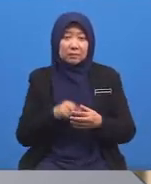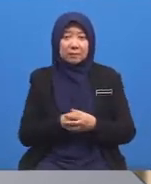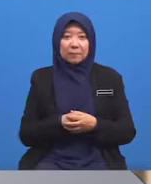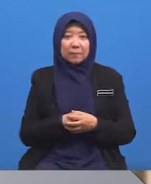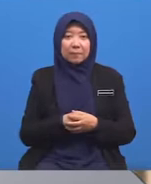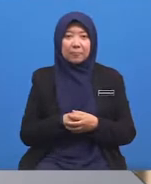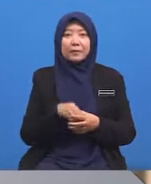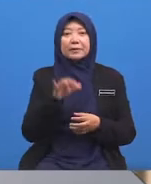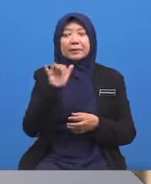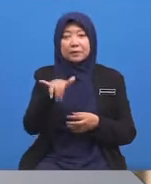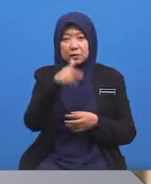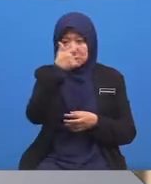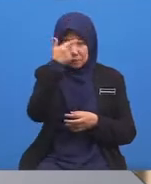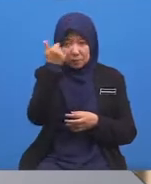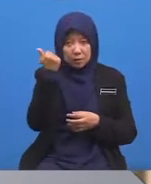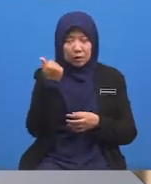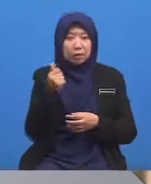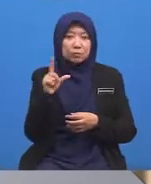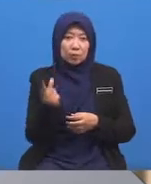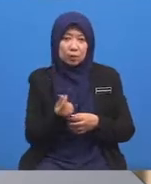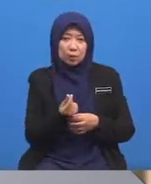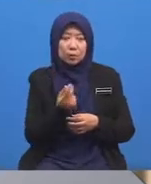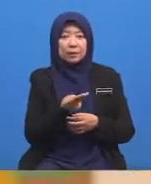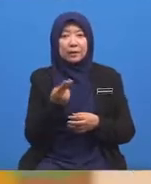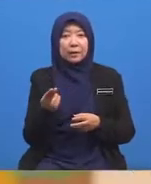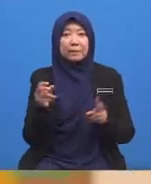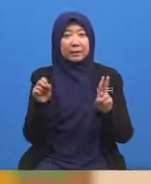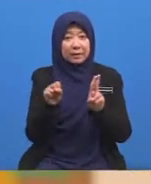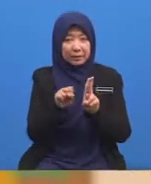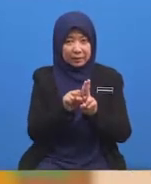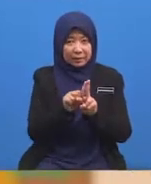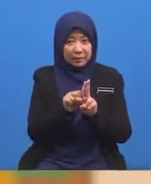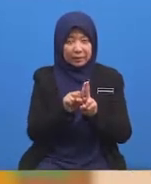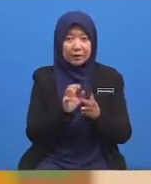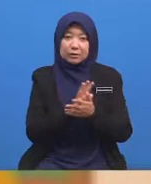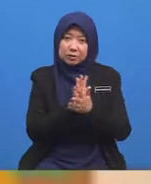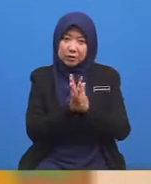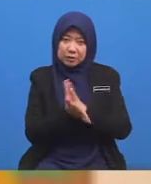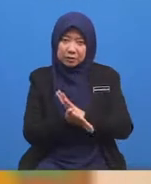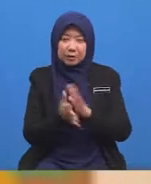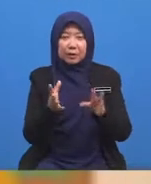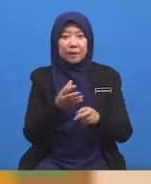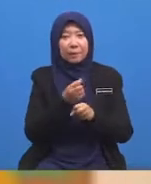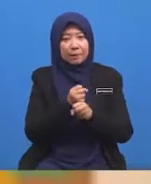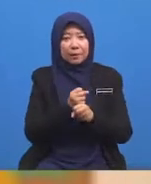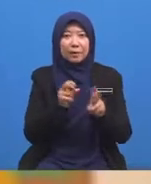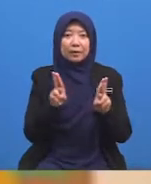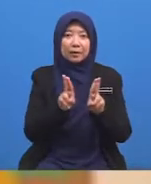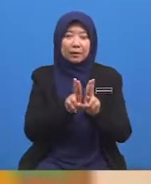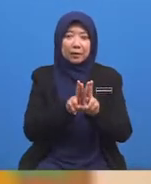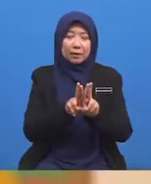Ya, kerana jarum adalah bahan magnet. Jadi, dapatlah magnet